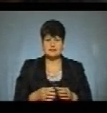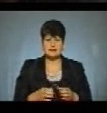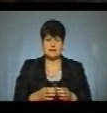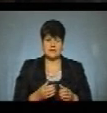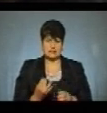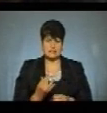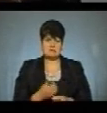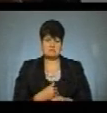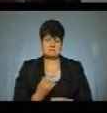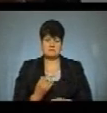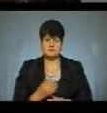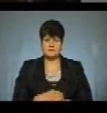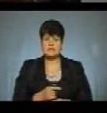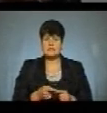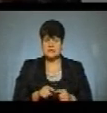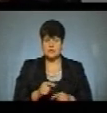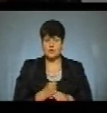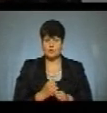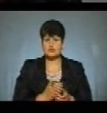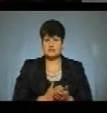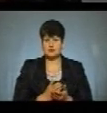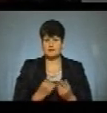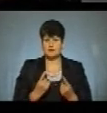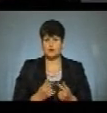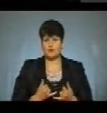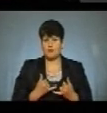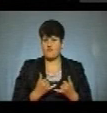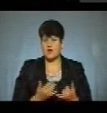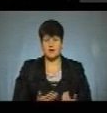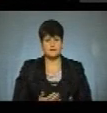її зацікавила. Ця робота – це заслугує великої поваги і